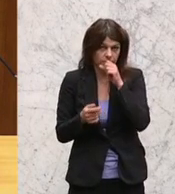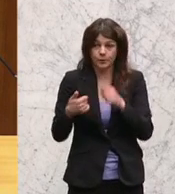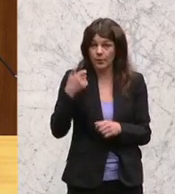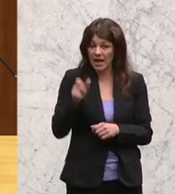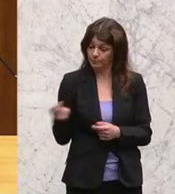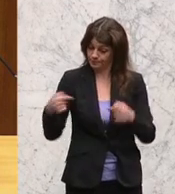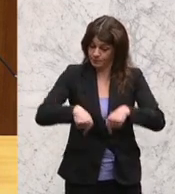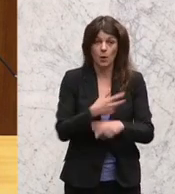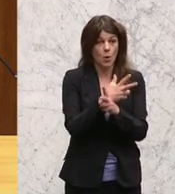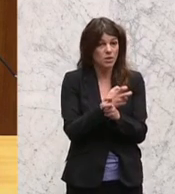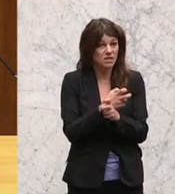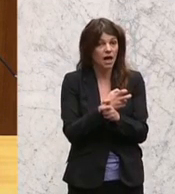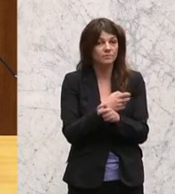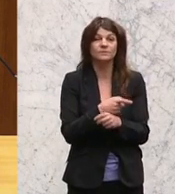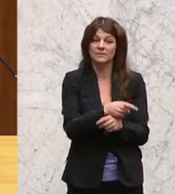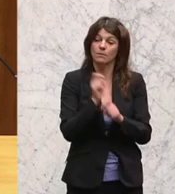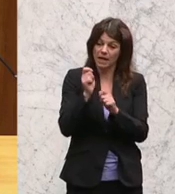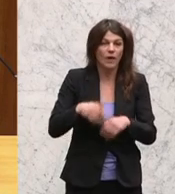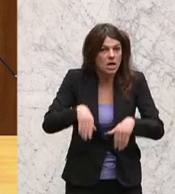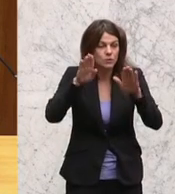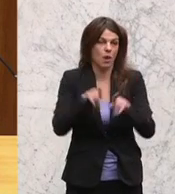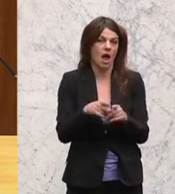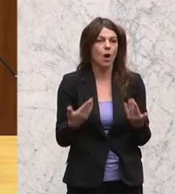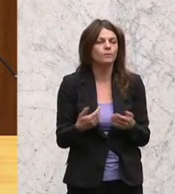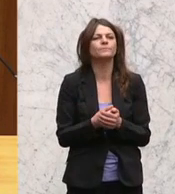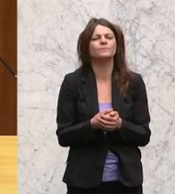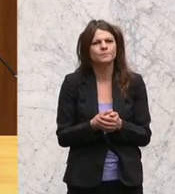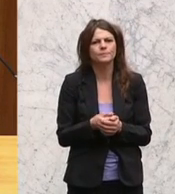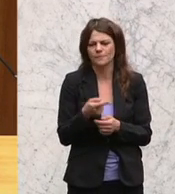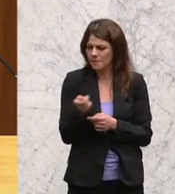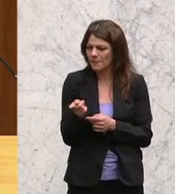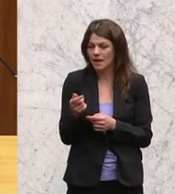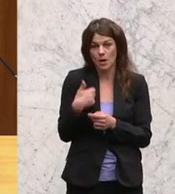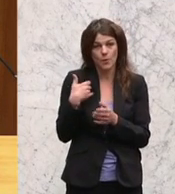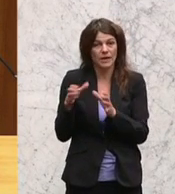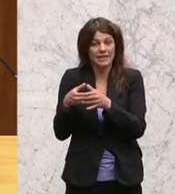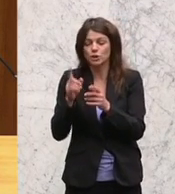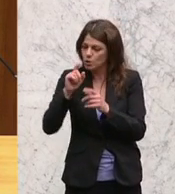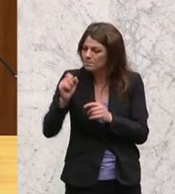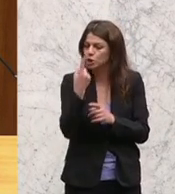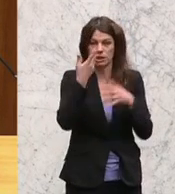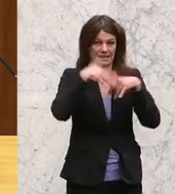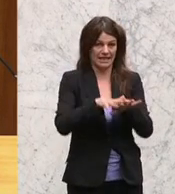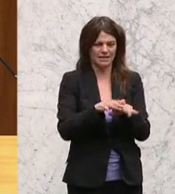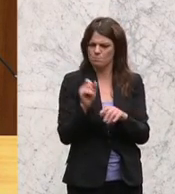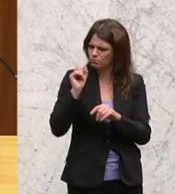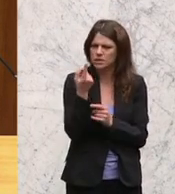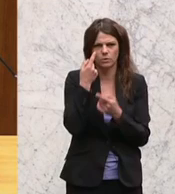Jugendliche, die hier in Österreich um Asyl ersucht haben, dass man diese ganz besonders integriert, dass man sich um